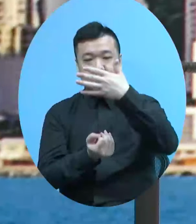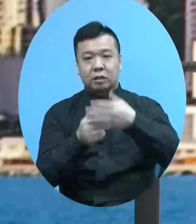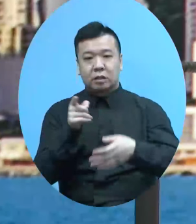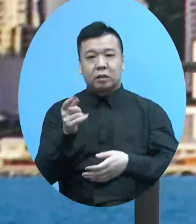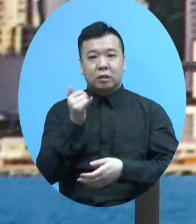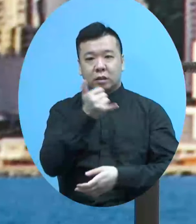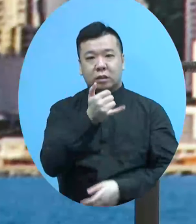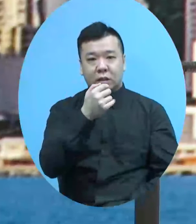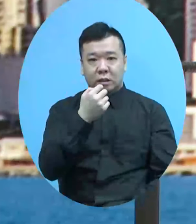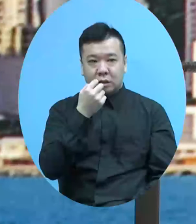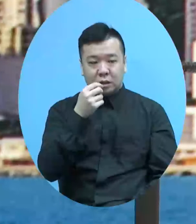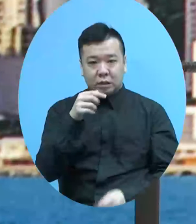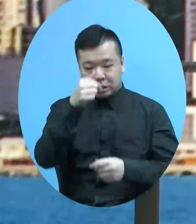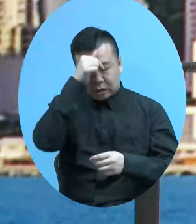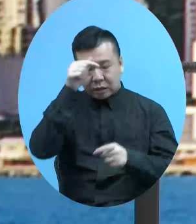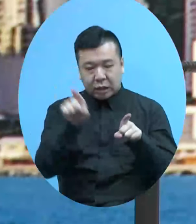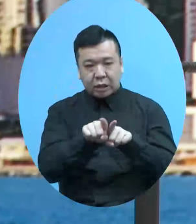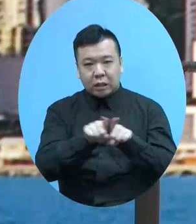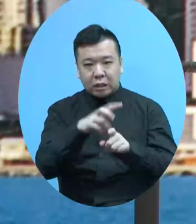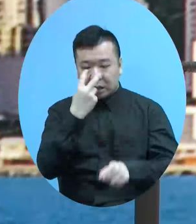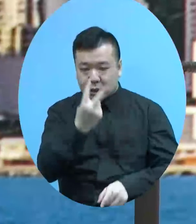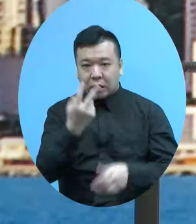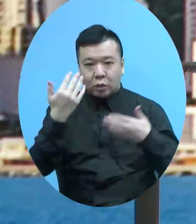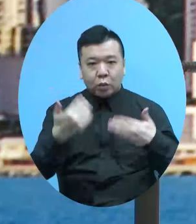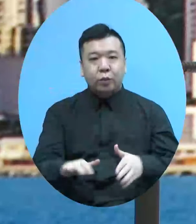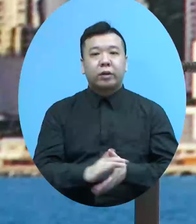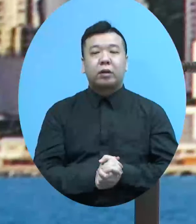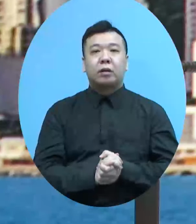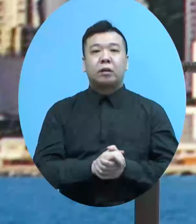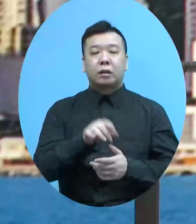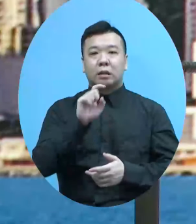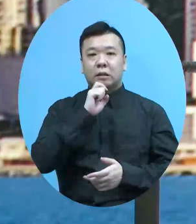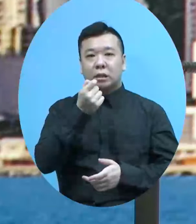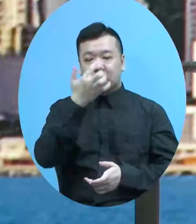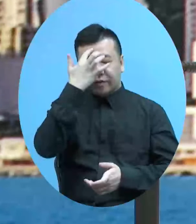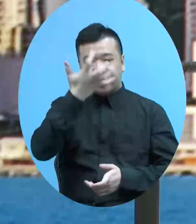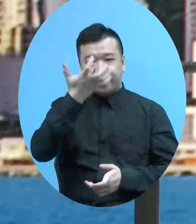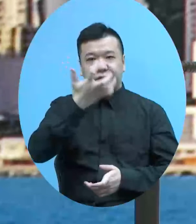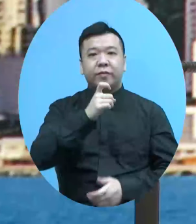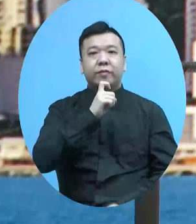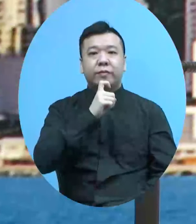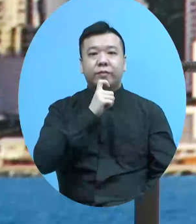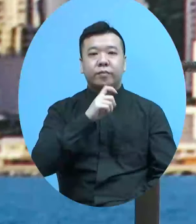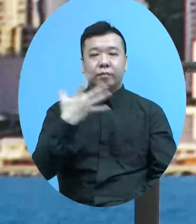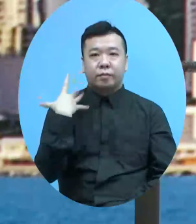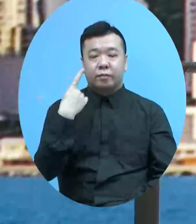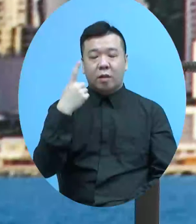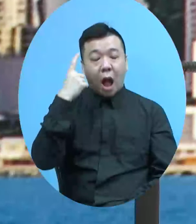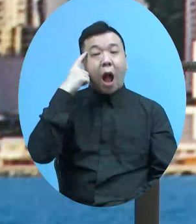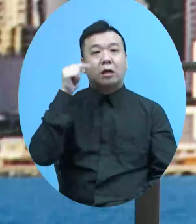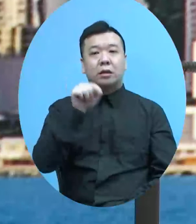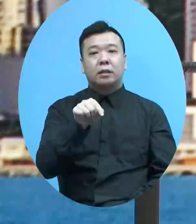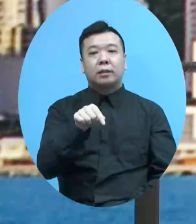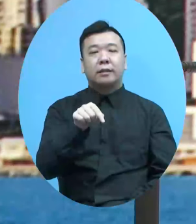也去過看同一個私家醫生就看過一下的那當時也是有少少少燒那我們昨天知道